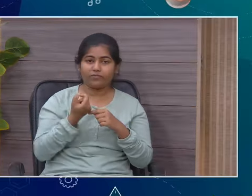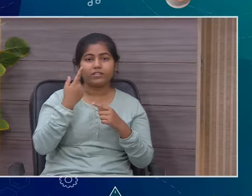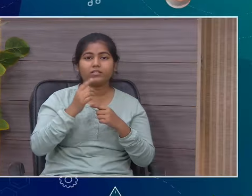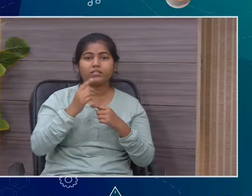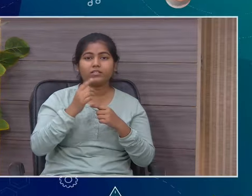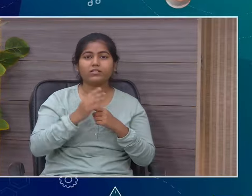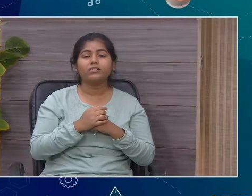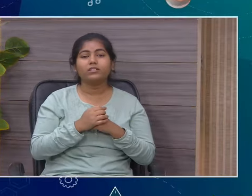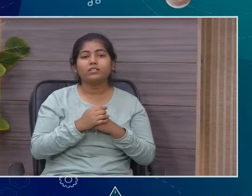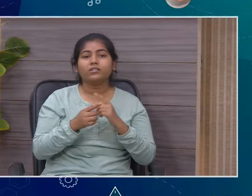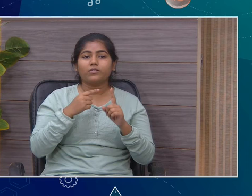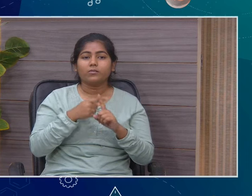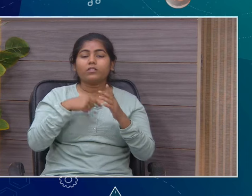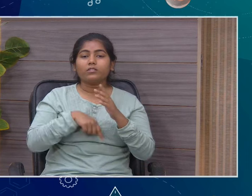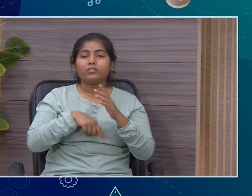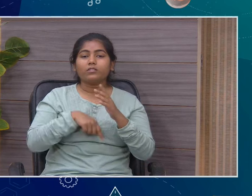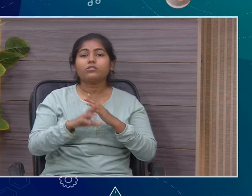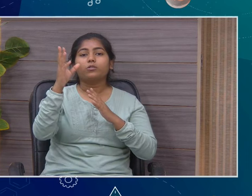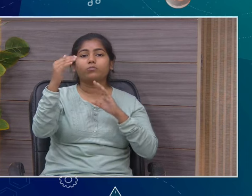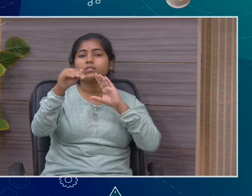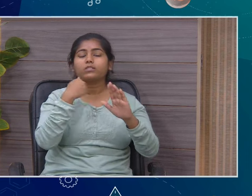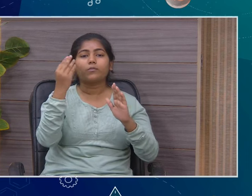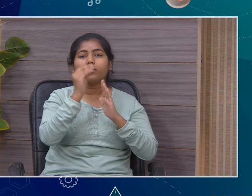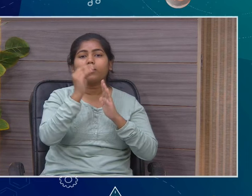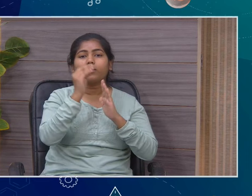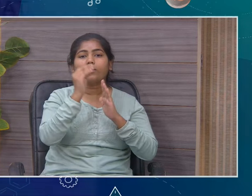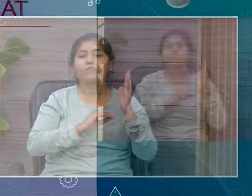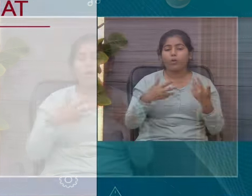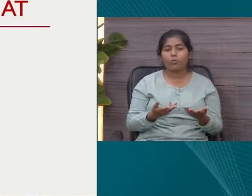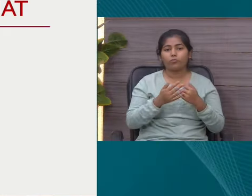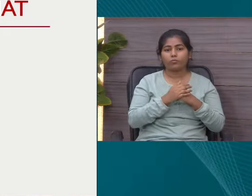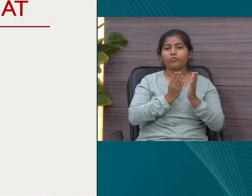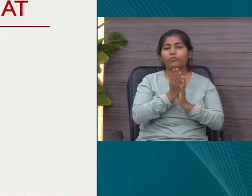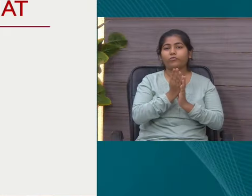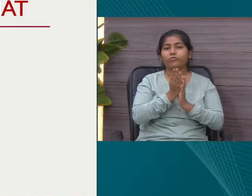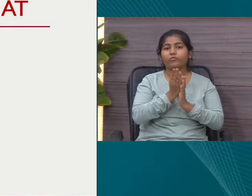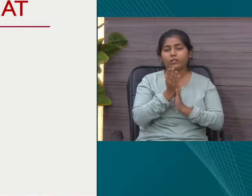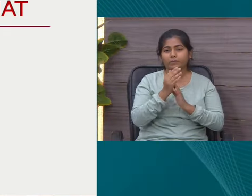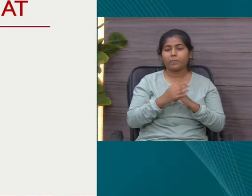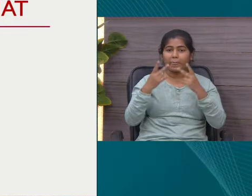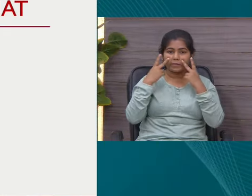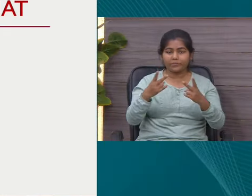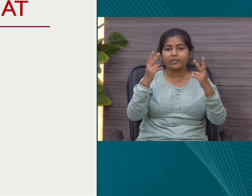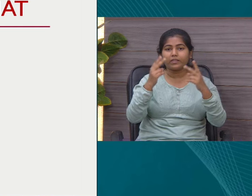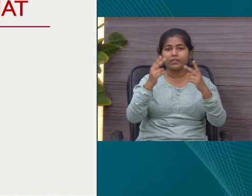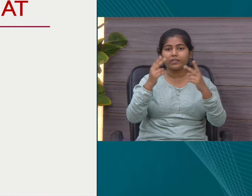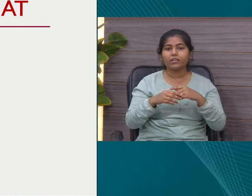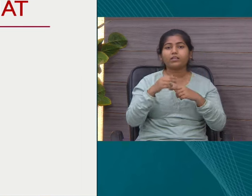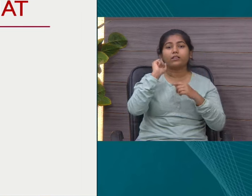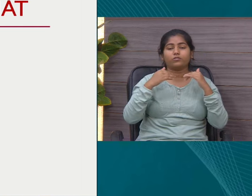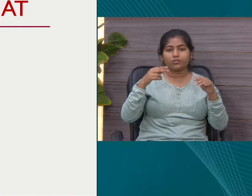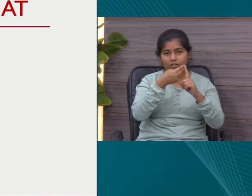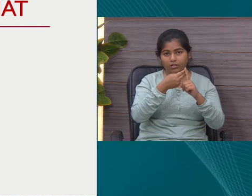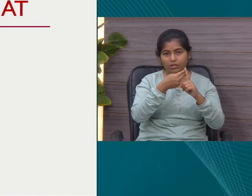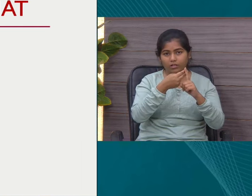होंगे, एंड एक फॉर्मेट, इस फॉर्मेट में आप हमें करके अपना होमवर्क सबमिट करेंगे। ये देखिए, नेम ऑफ द स्टूडेंट, आप अपना नाम